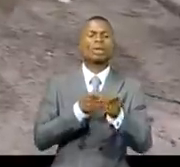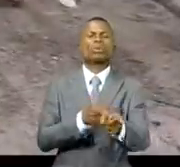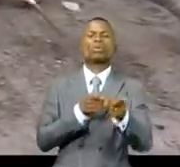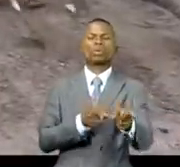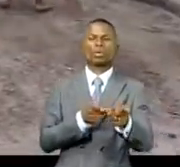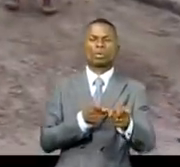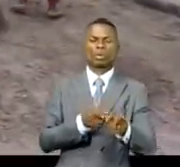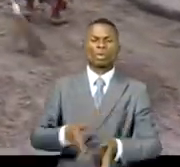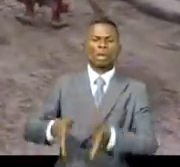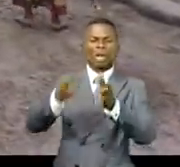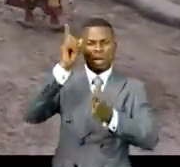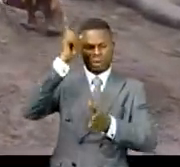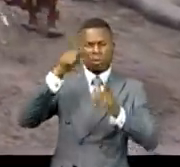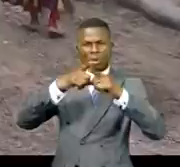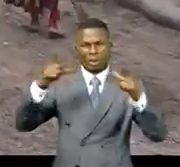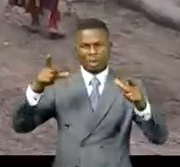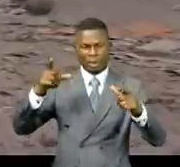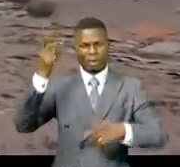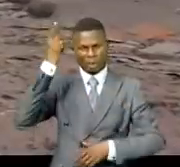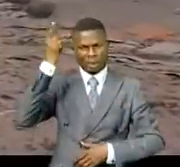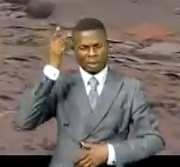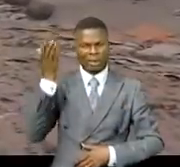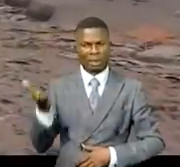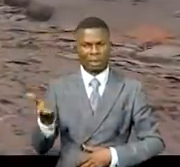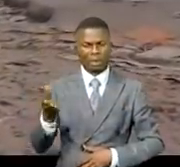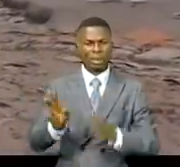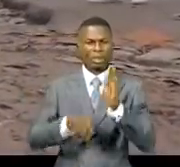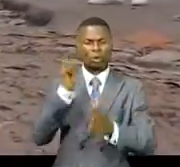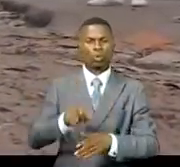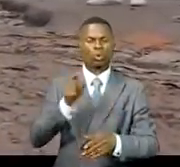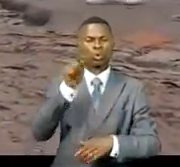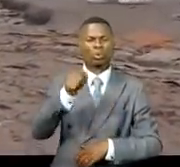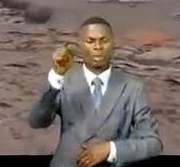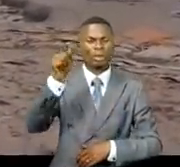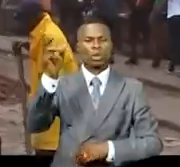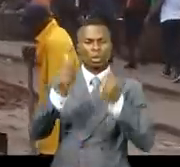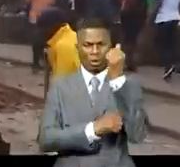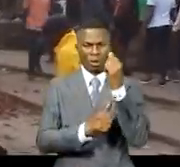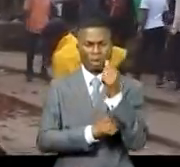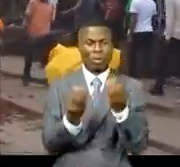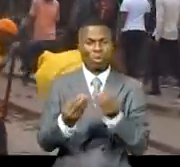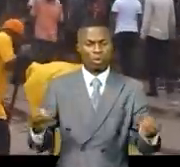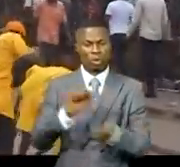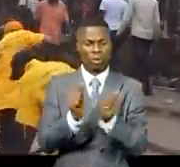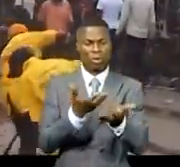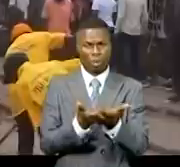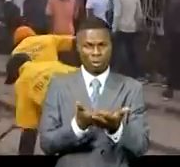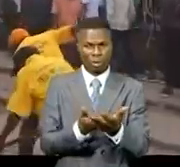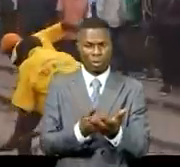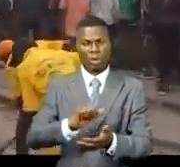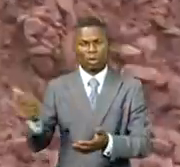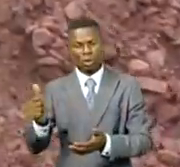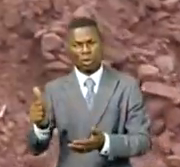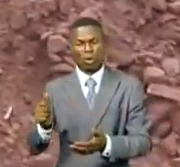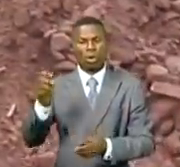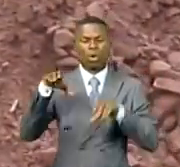les principales artères dans cette mégalopole de plus de 12 millions d'habitants. Pour remédier à cette situation préoccupante, certains